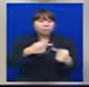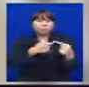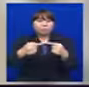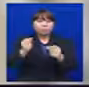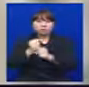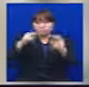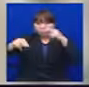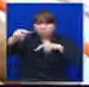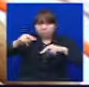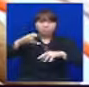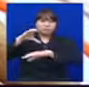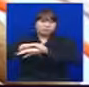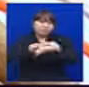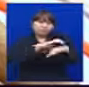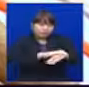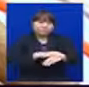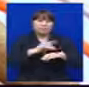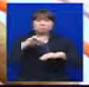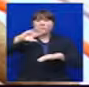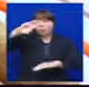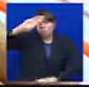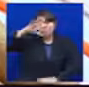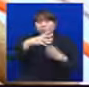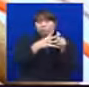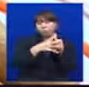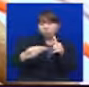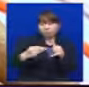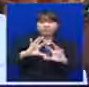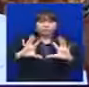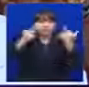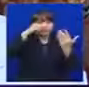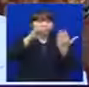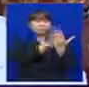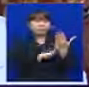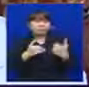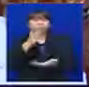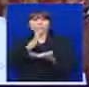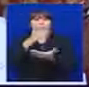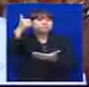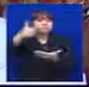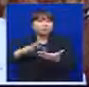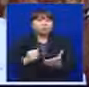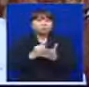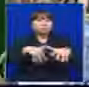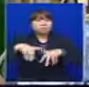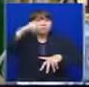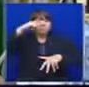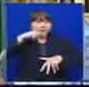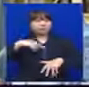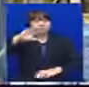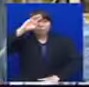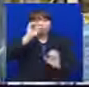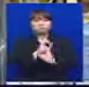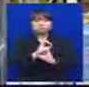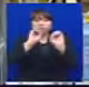การควบคุมและการกวาดล้างโรคติดต่อให้หายไปจากประเทศภารกิจนี้จึงจะหยุดมิได้เพื่อให้ประชาชนคนไทยปลอดโรค